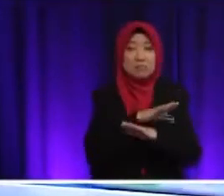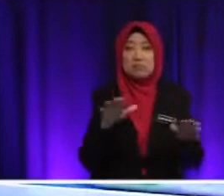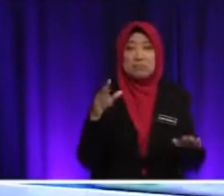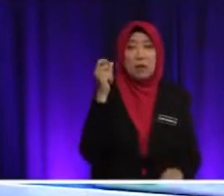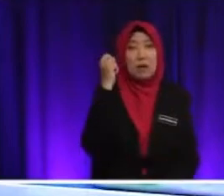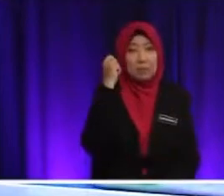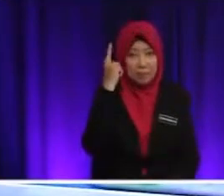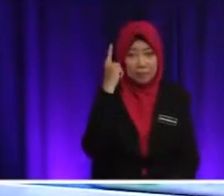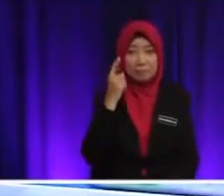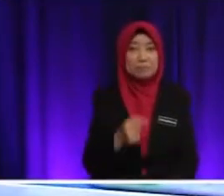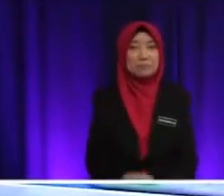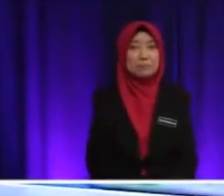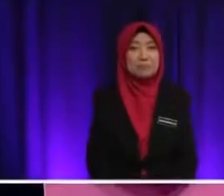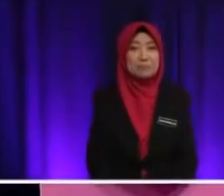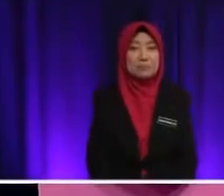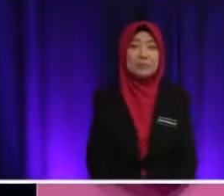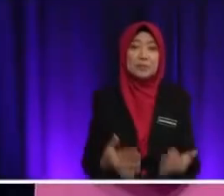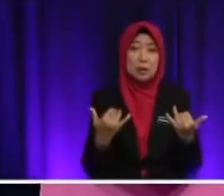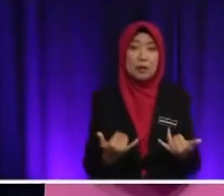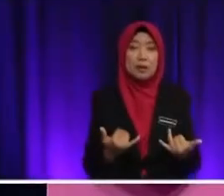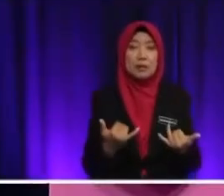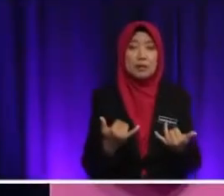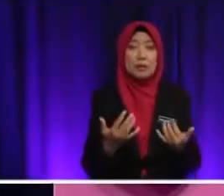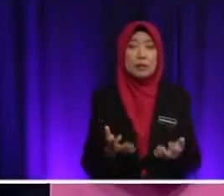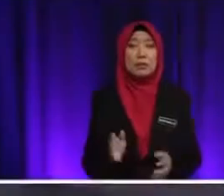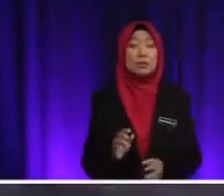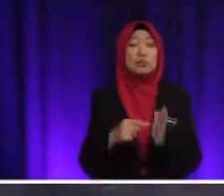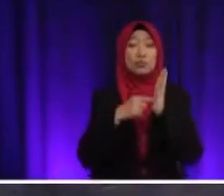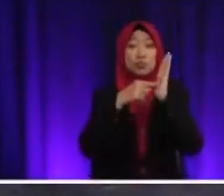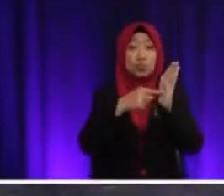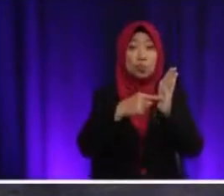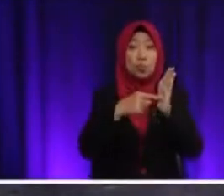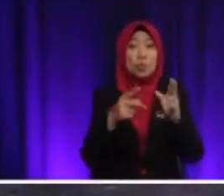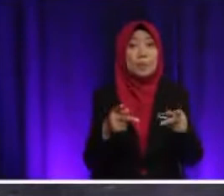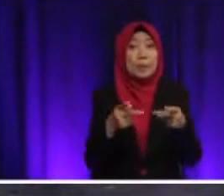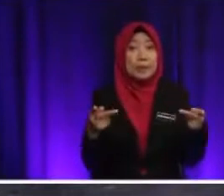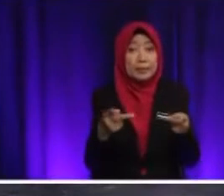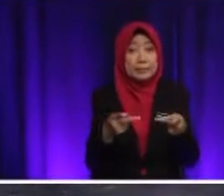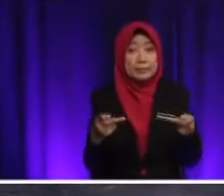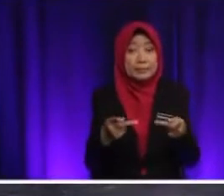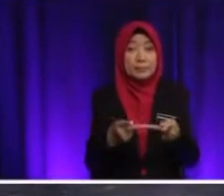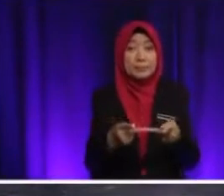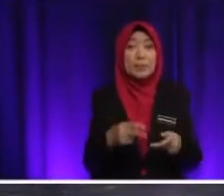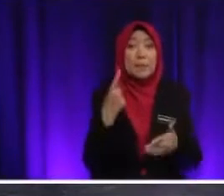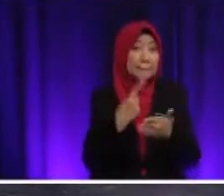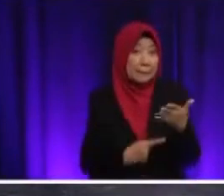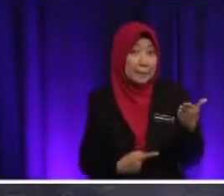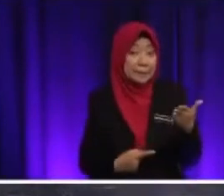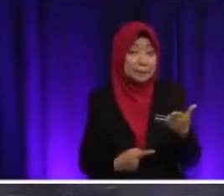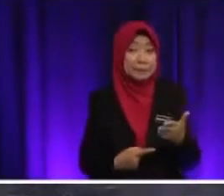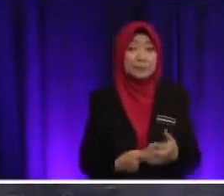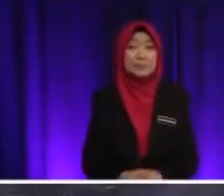faham. Okey, kan? Okey, sekarang ni cuba angkat sikit. Yeah. Nak tengok faham ke tidak? Tunjukkan di hadapan kamera. Okey, tolong